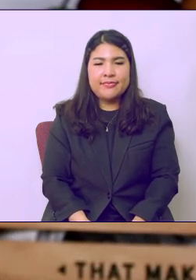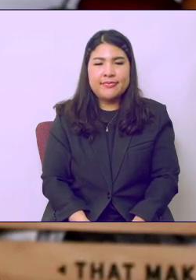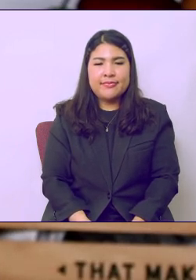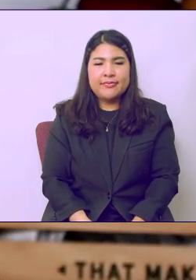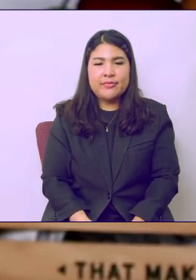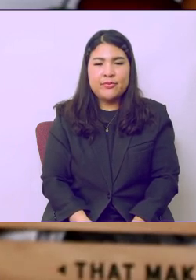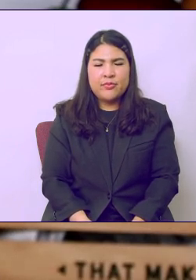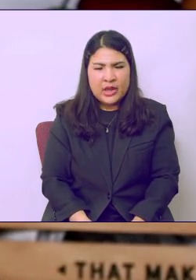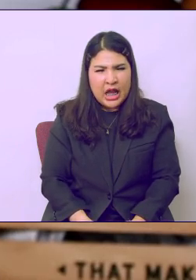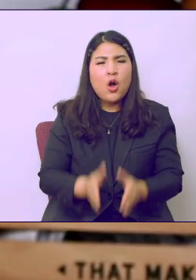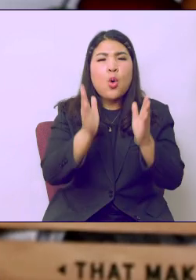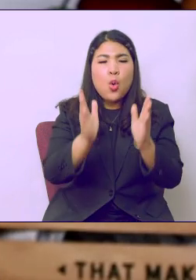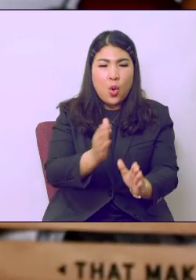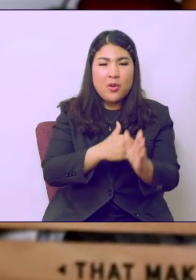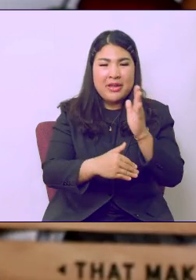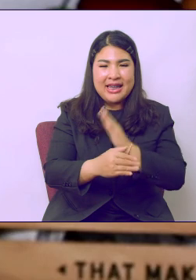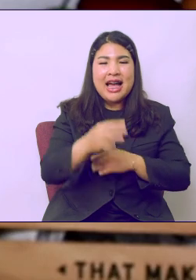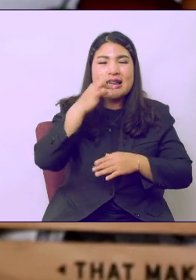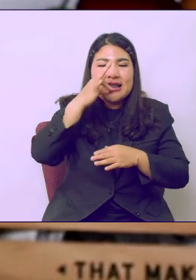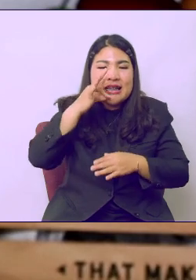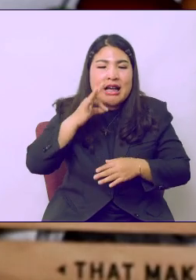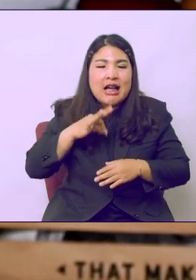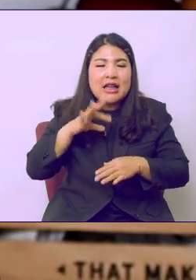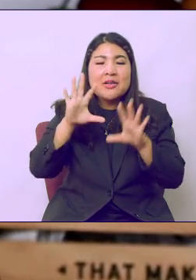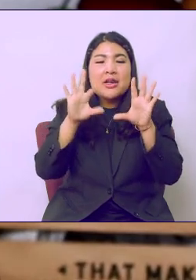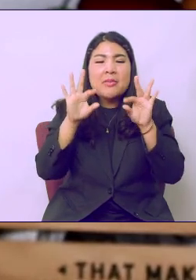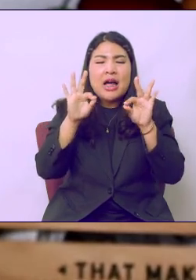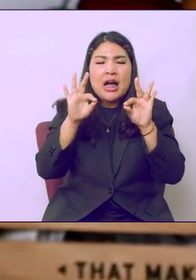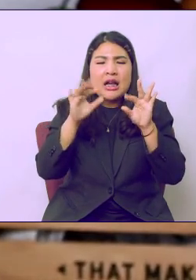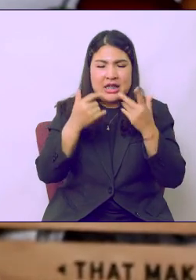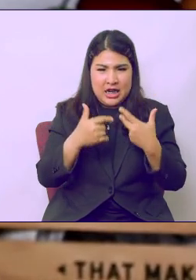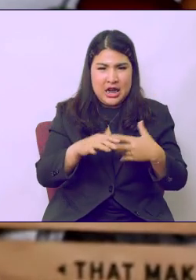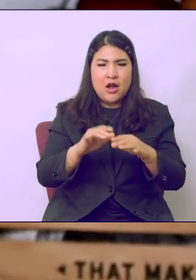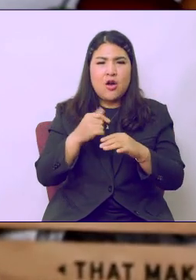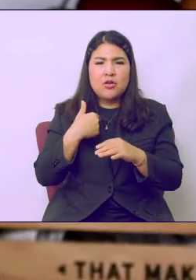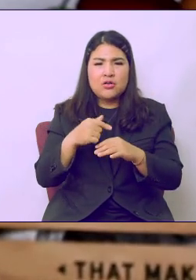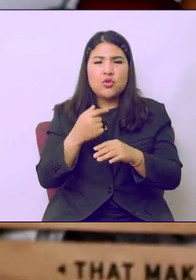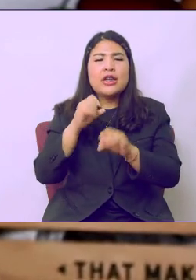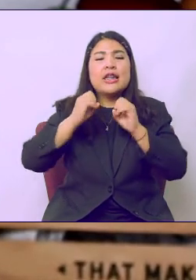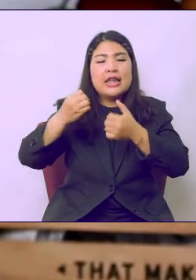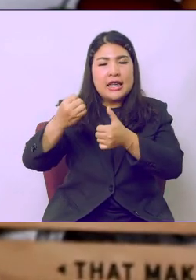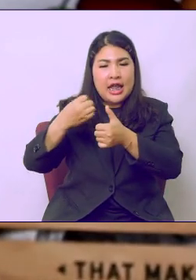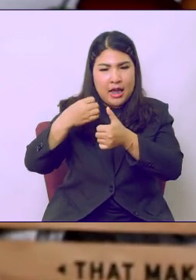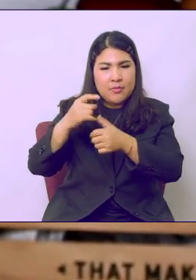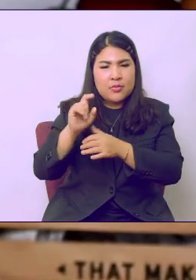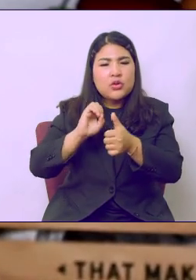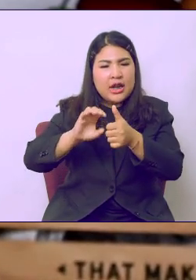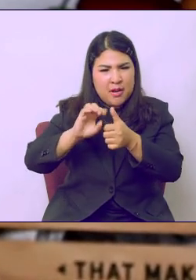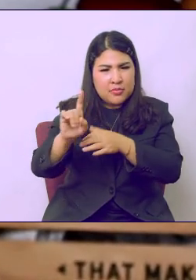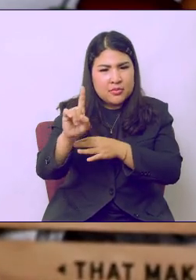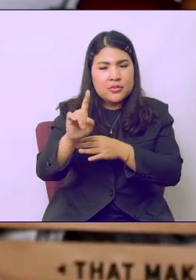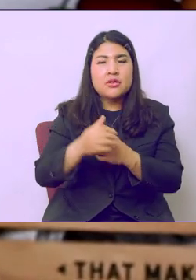พิการที่มีน้ำลายอันเนี้ยเนี่ยเพิ่งจะไปคุยกับนักอาตี่มาเลยเพราะว่าเพราะว่าผมอ่ะเห็นมาเยอะเลยนะครับก็คือว่ายังไงก็